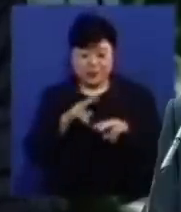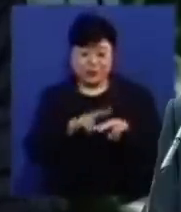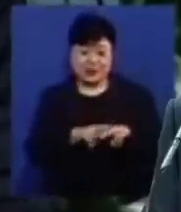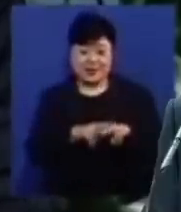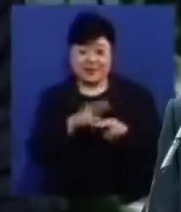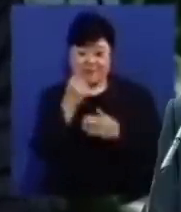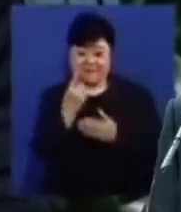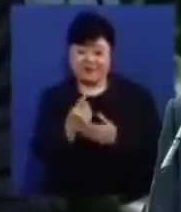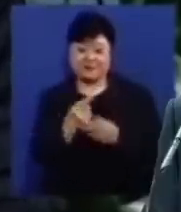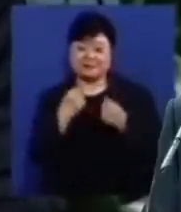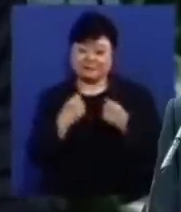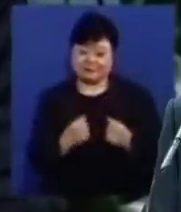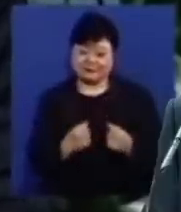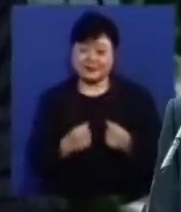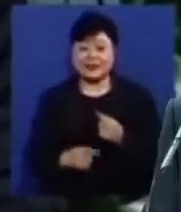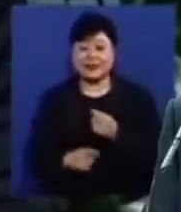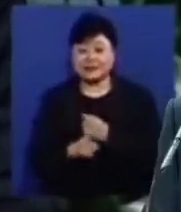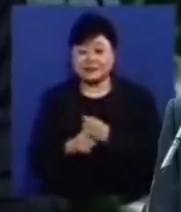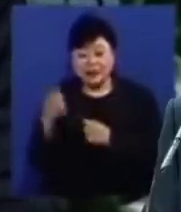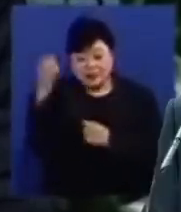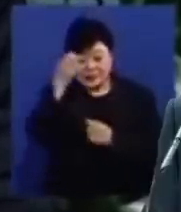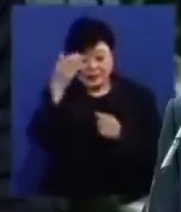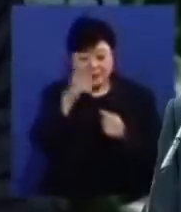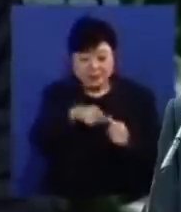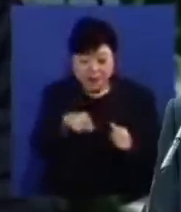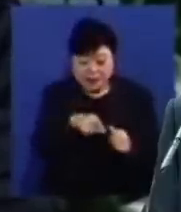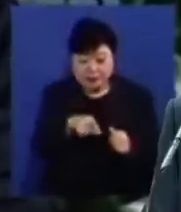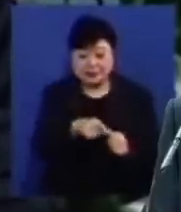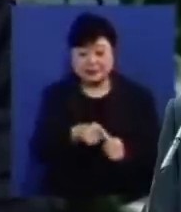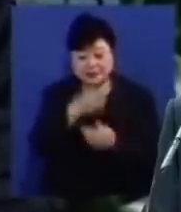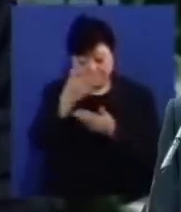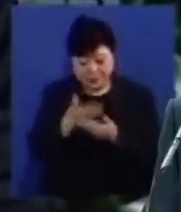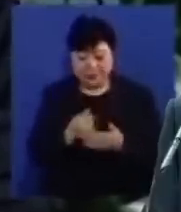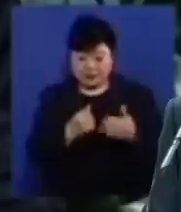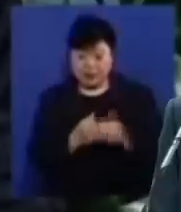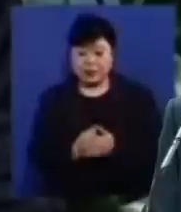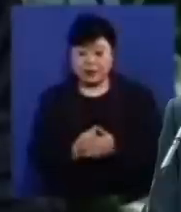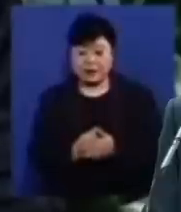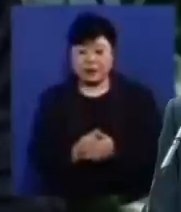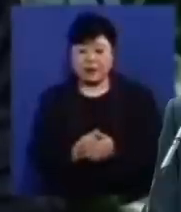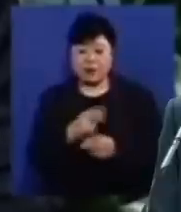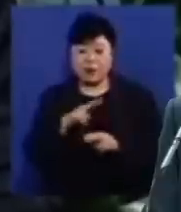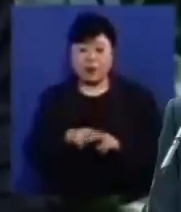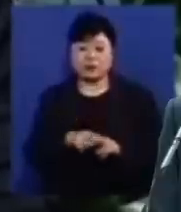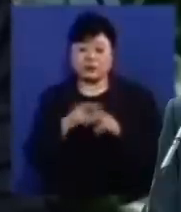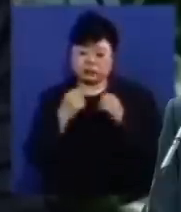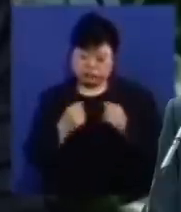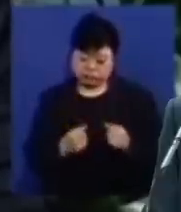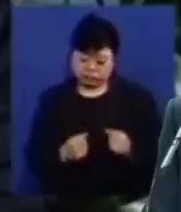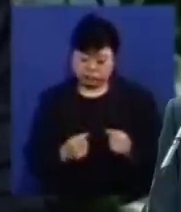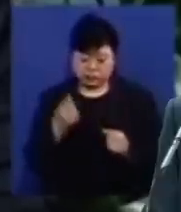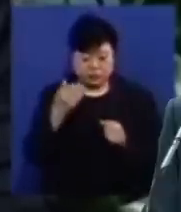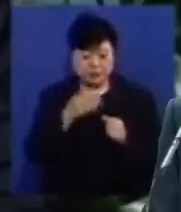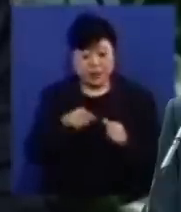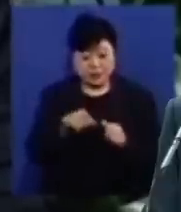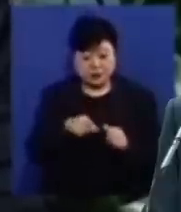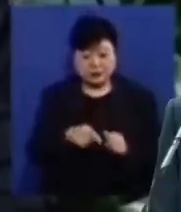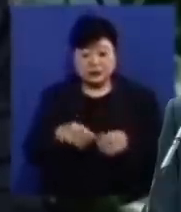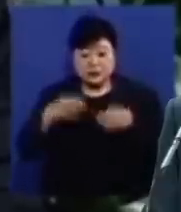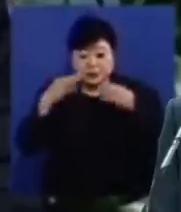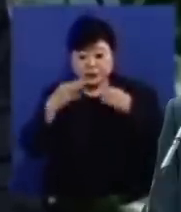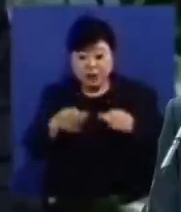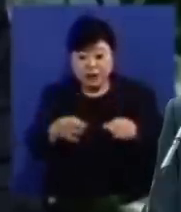와서 앉아 계신 것은 성령의 가르침을 받았기 때문인 것입니다. 여러분 성령이 하시는